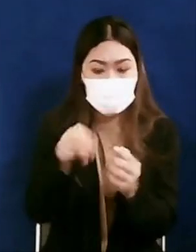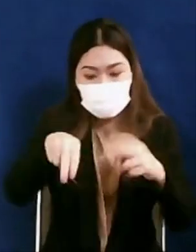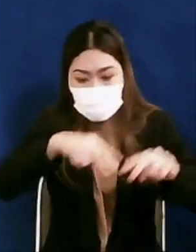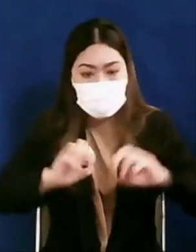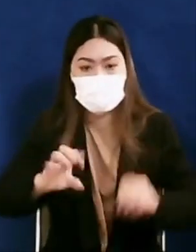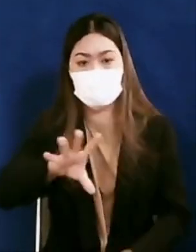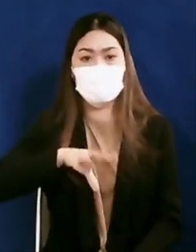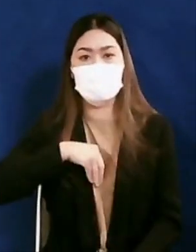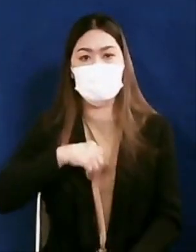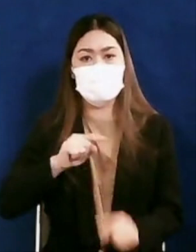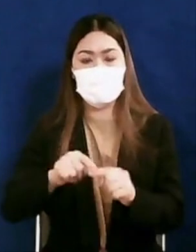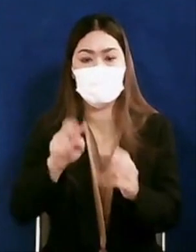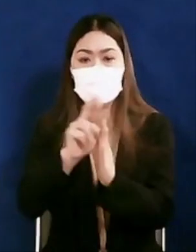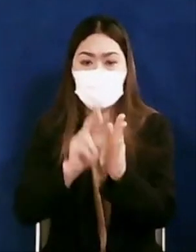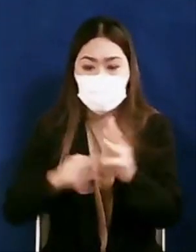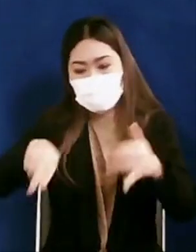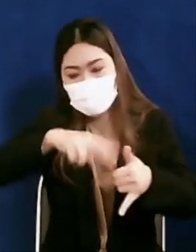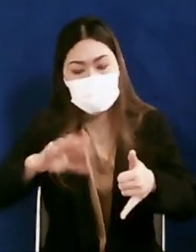ดเชื้อแต่ไม่ได้เข้ามาในระบบเนี่ย